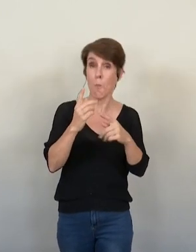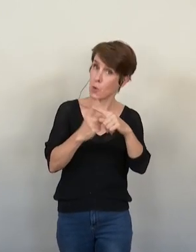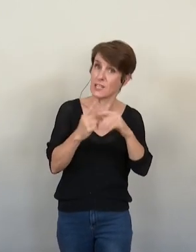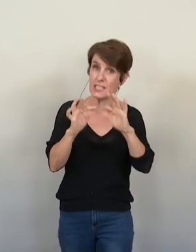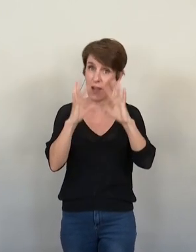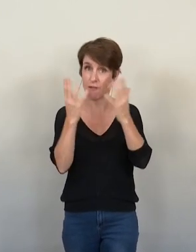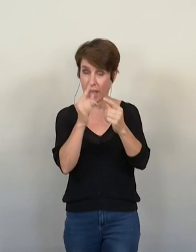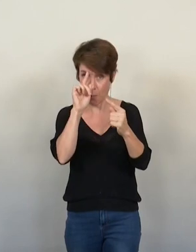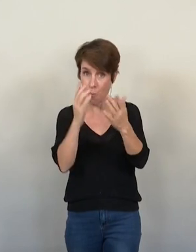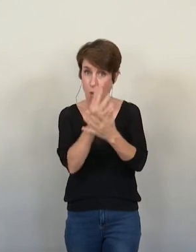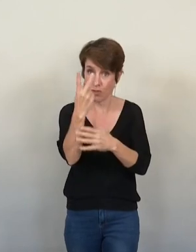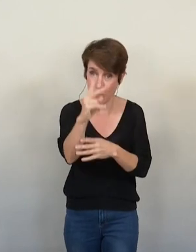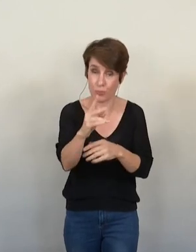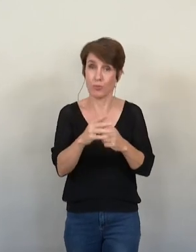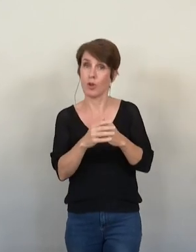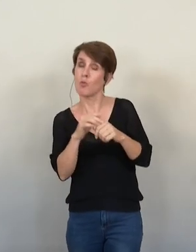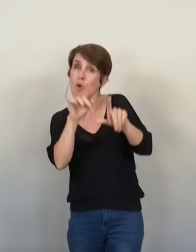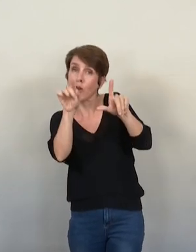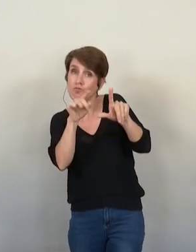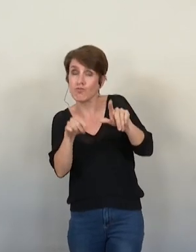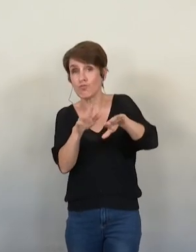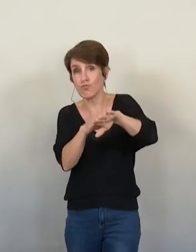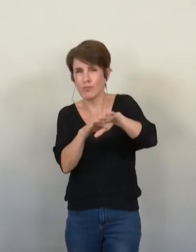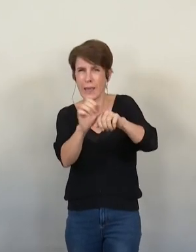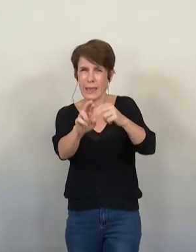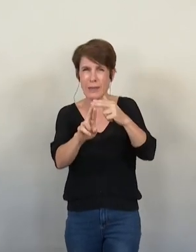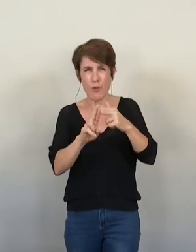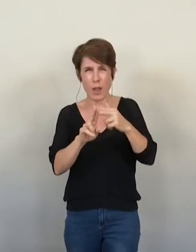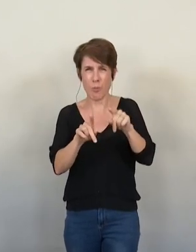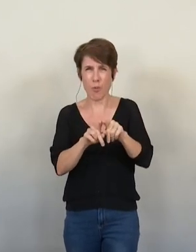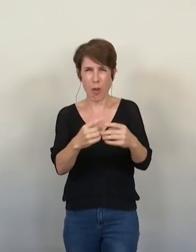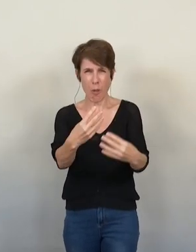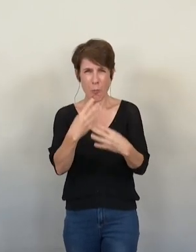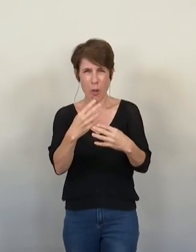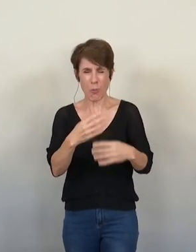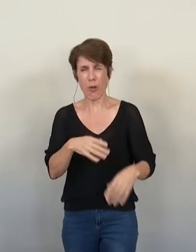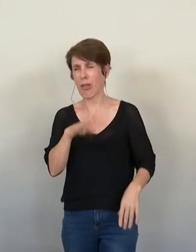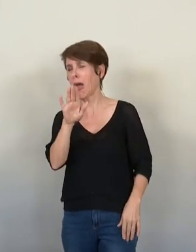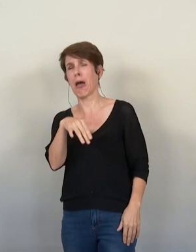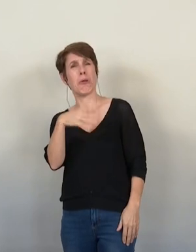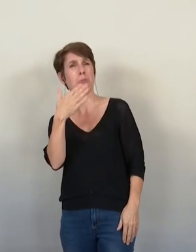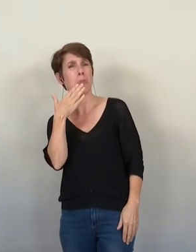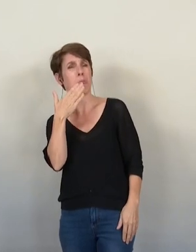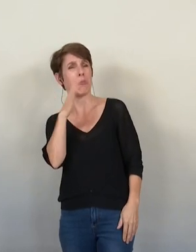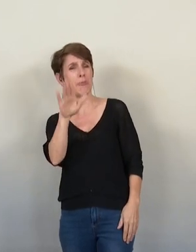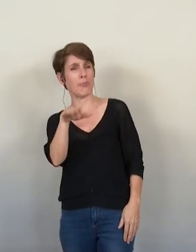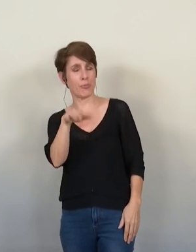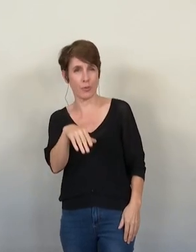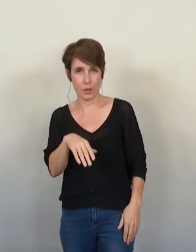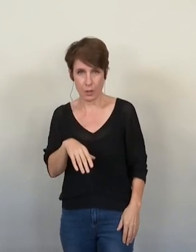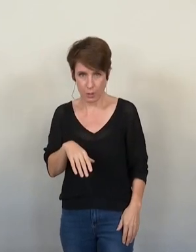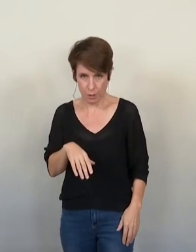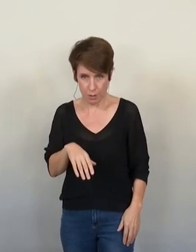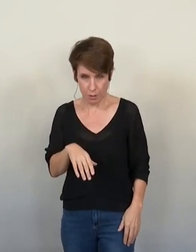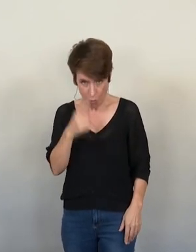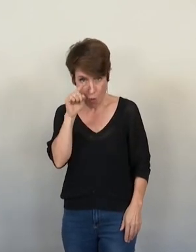nous semblent constructives et vous répondez par cette espèce de dérision méprisant c'est assez terrible si vous faites partie de ceux qui pensaient que